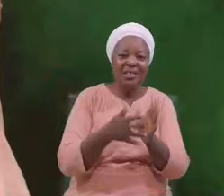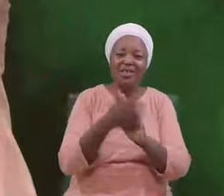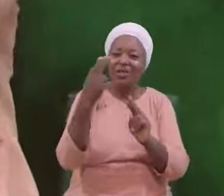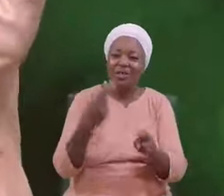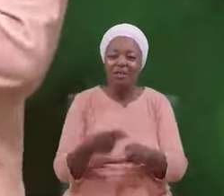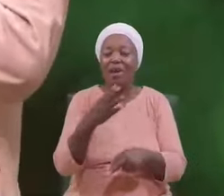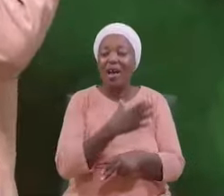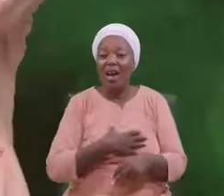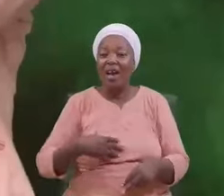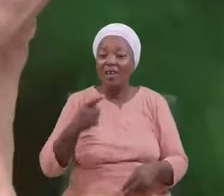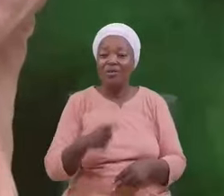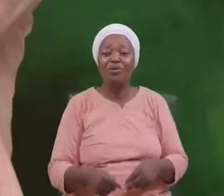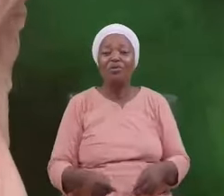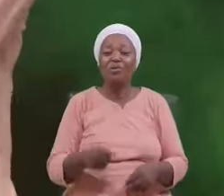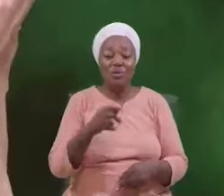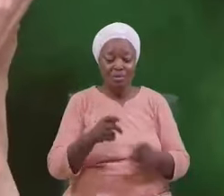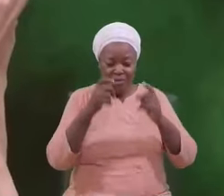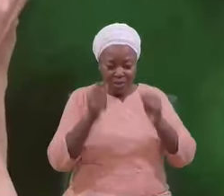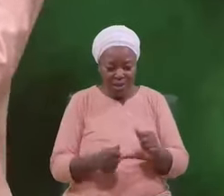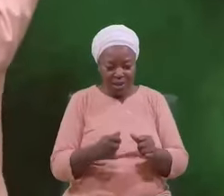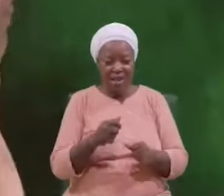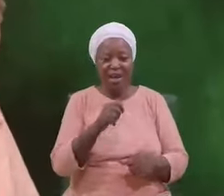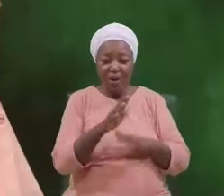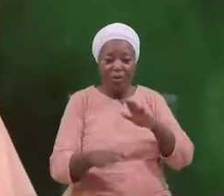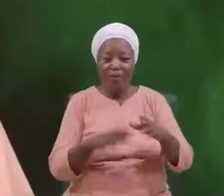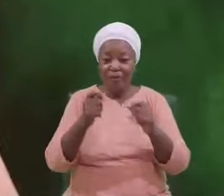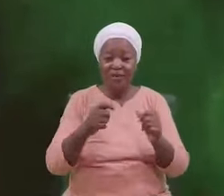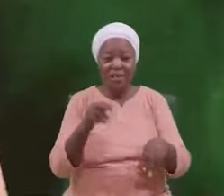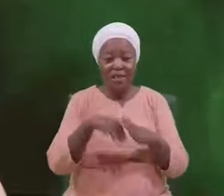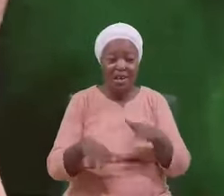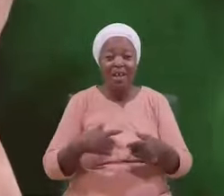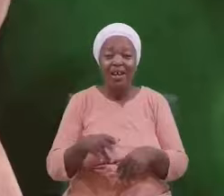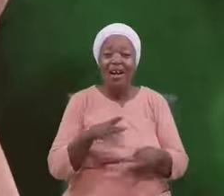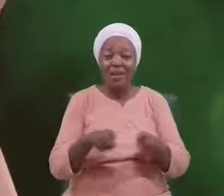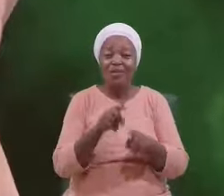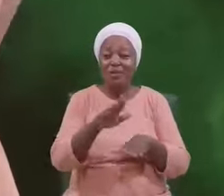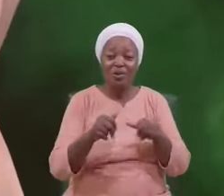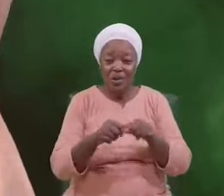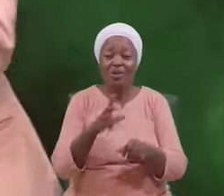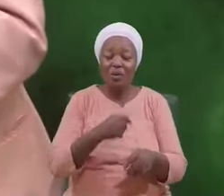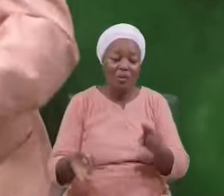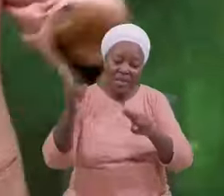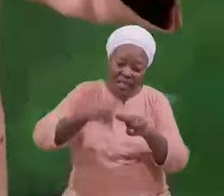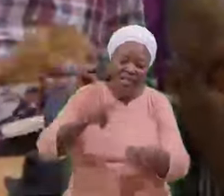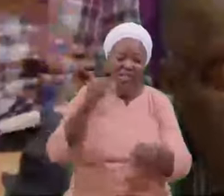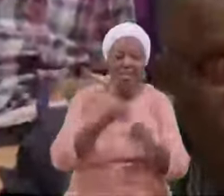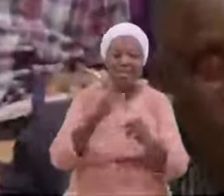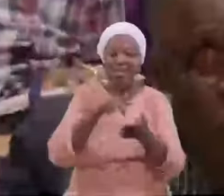Et votre vitesse dans la vie, comme vous avancez, va se multiplier au nom de